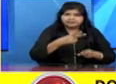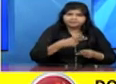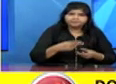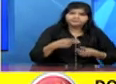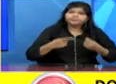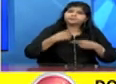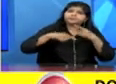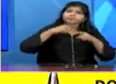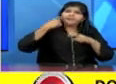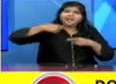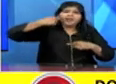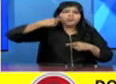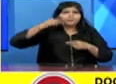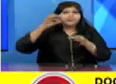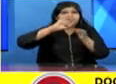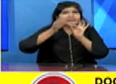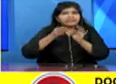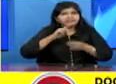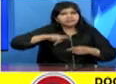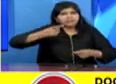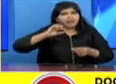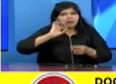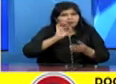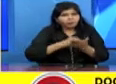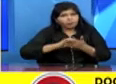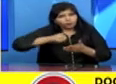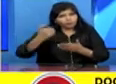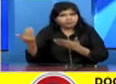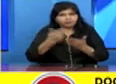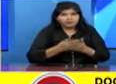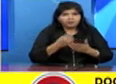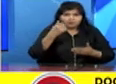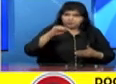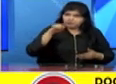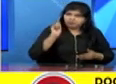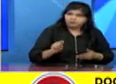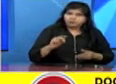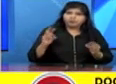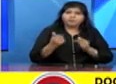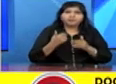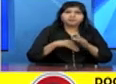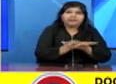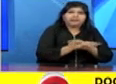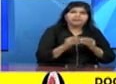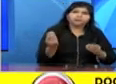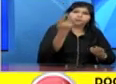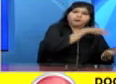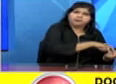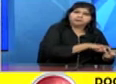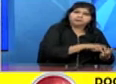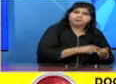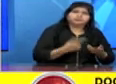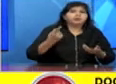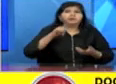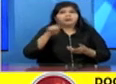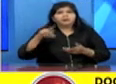स्वैब ले रहे हैं और नेजल स्वैब का रिपोर्ट आने के बाद अगर पॉजिटिव निकला है तो हम पॉजिटिव वार्ड में एडमिट कर रहे हैं और नेगेटिव अगर निकला